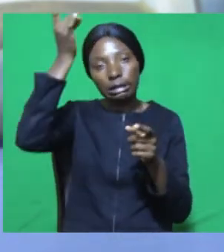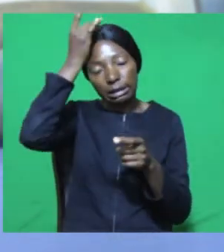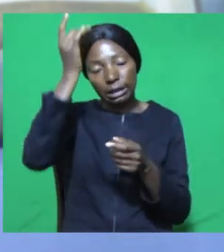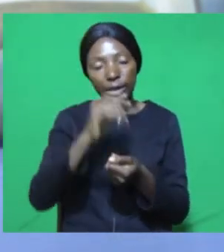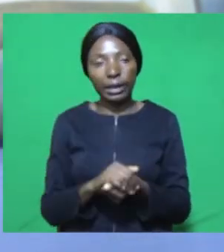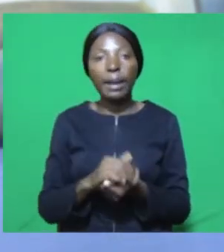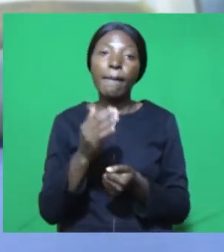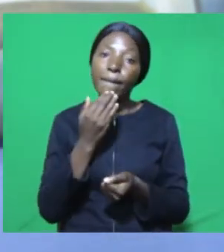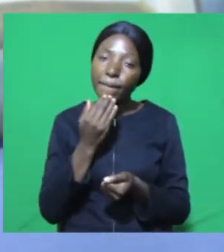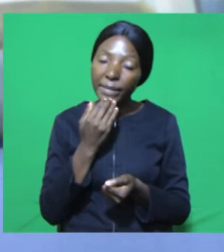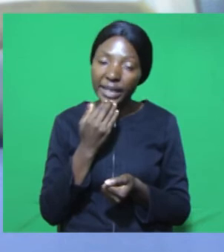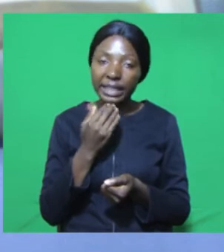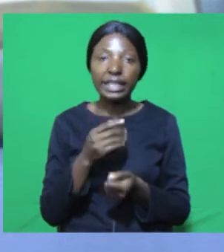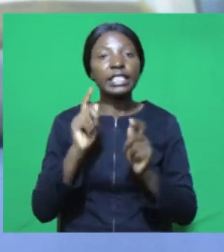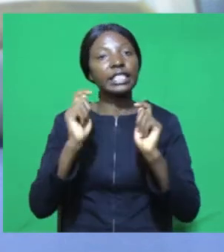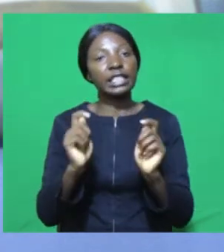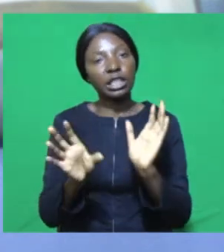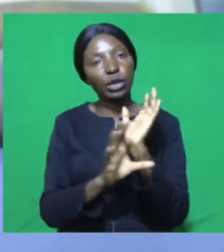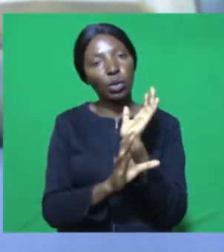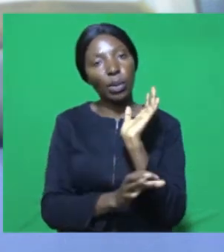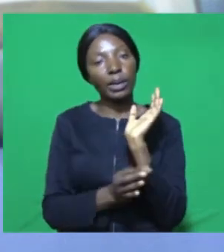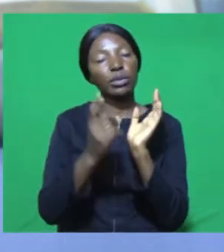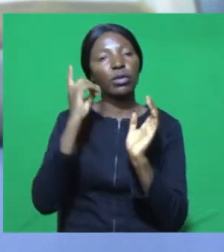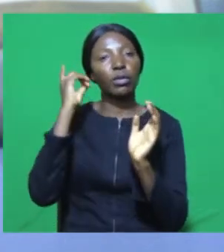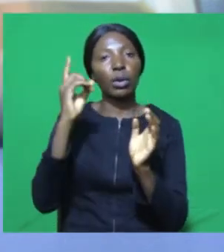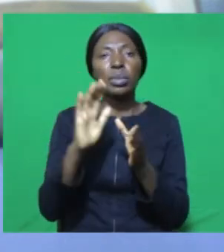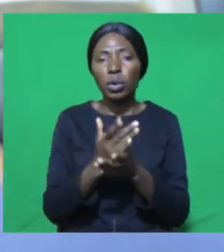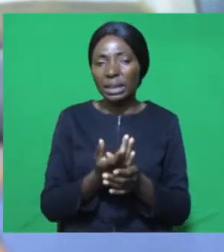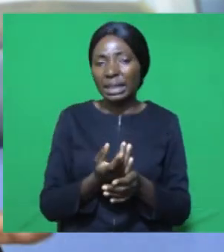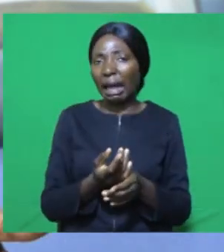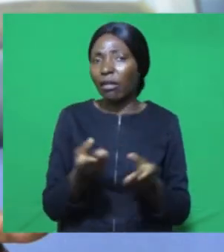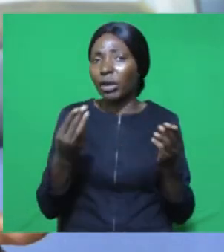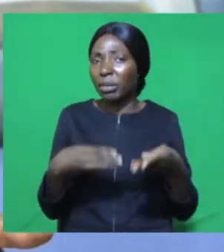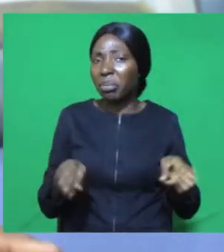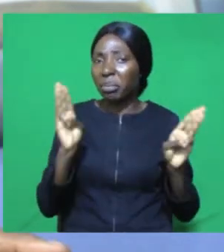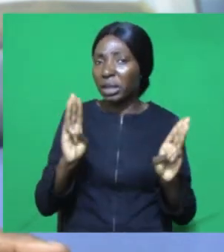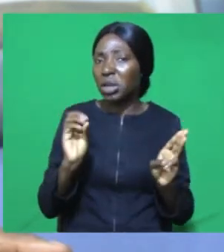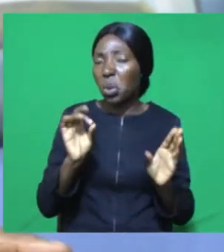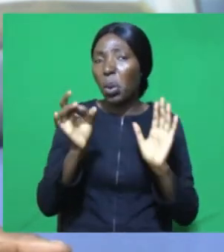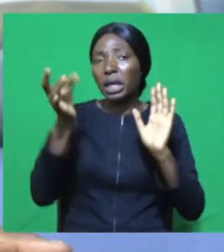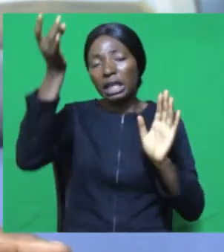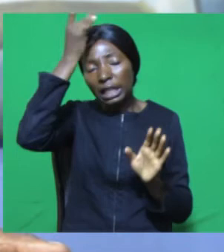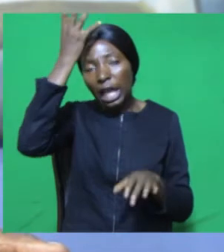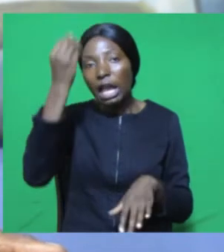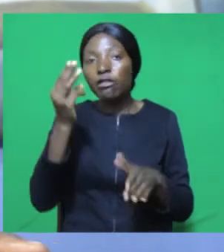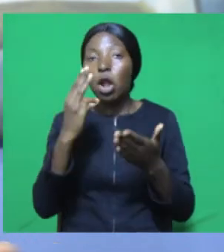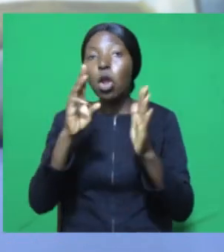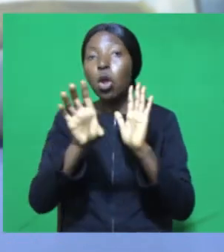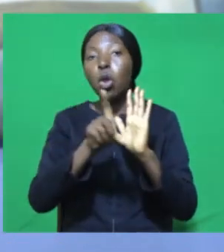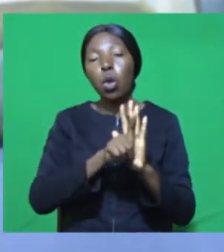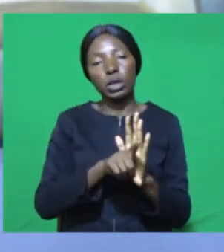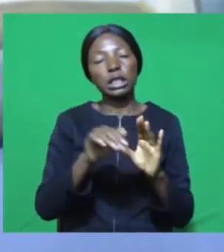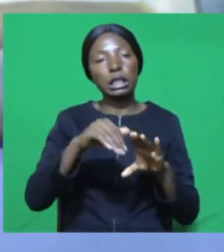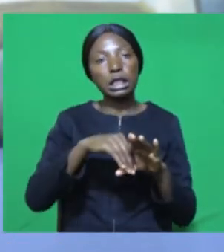saishe kudzidzisa mirayiro yake nekuti hapana ishe anotonga asina bumbiro remitemo